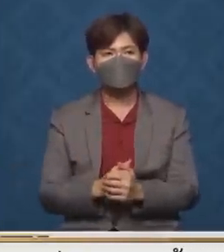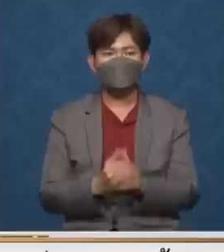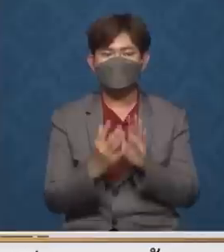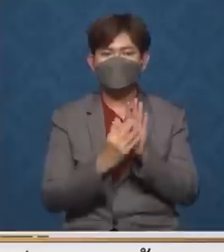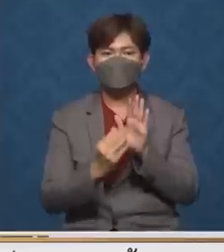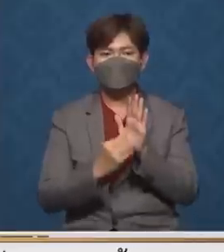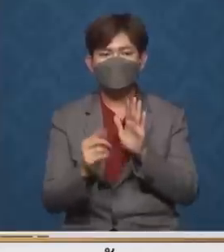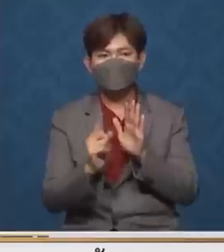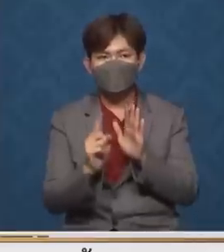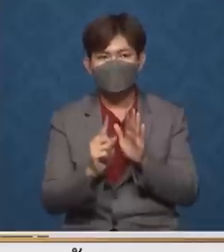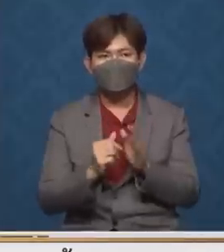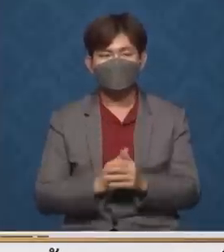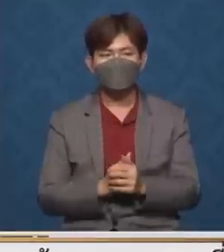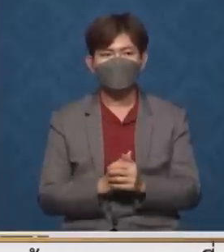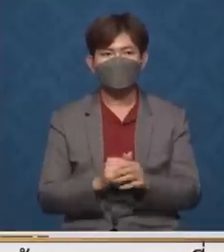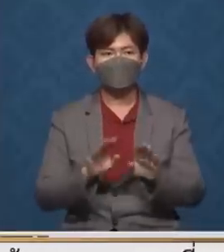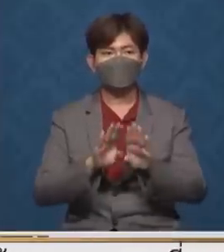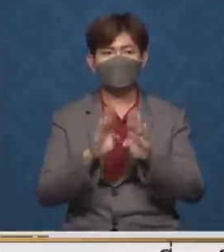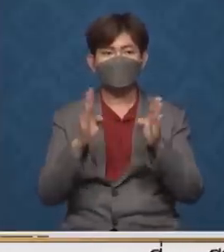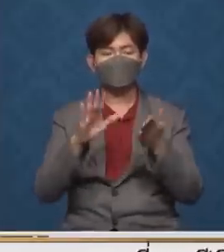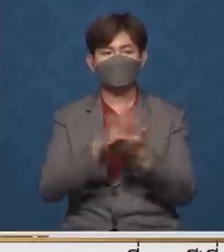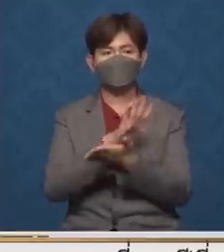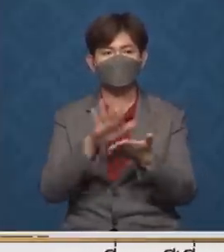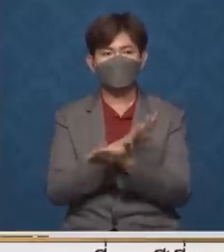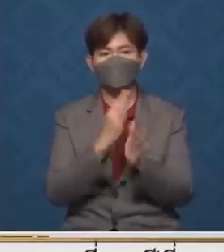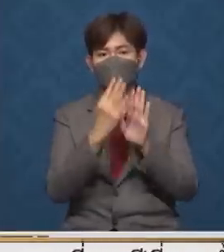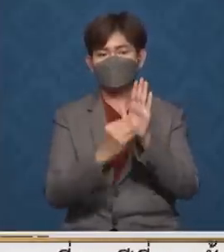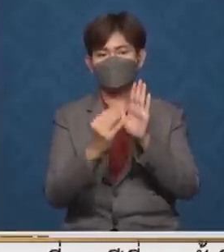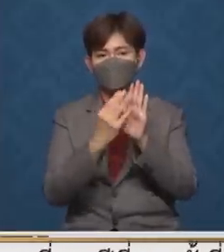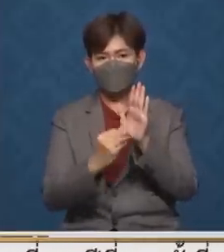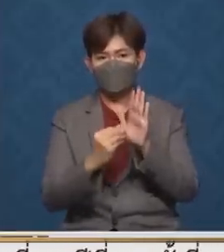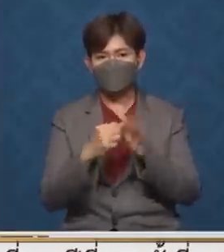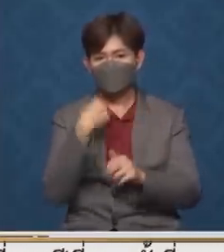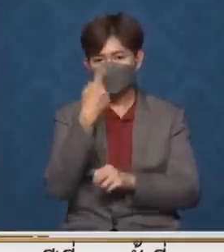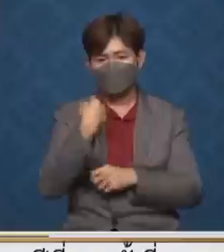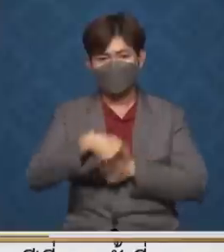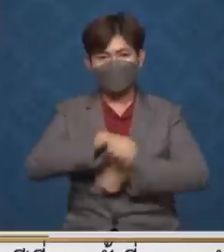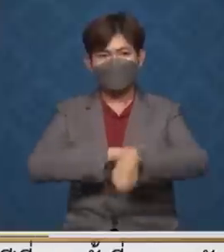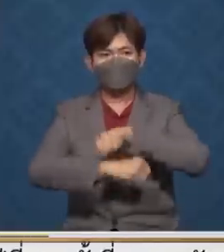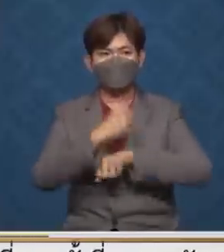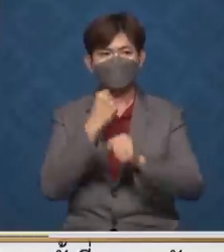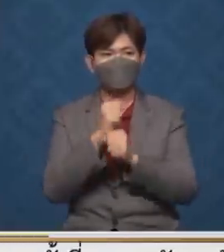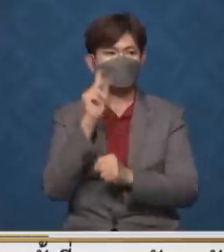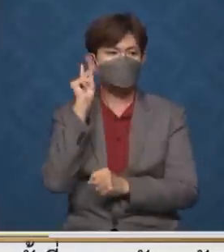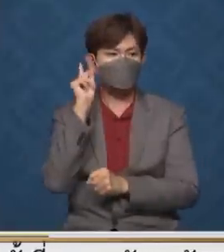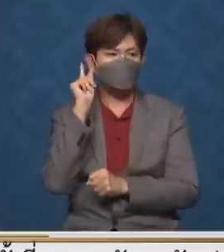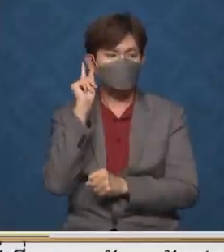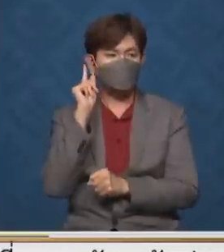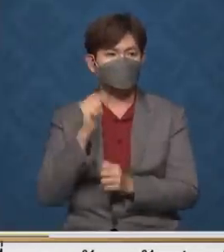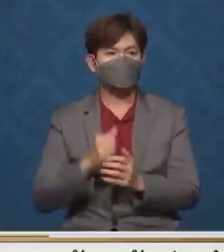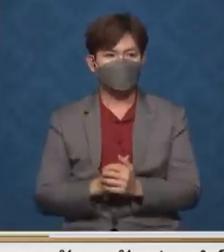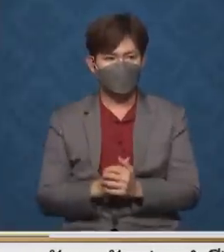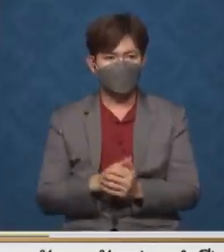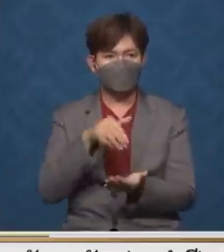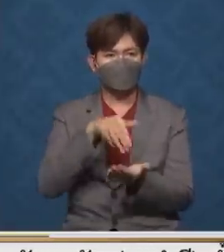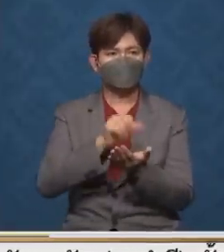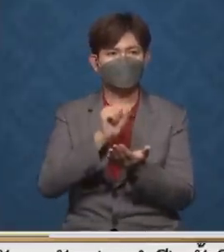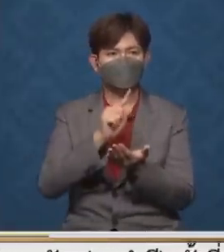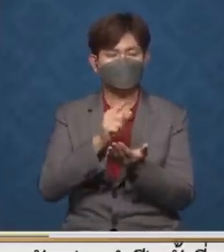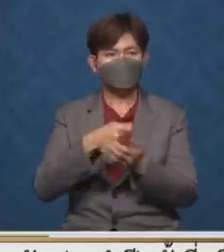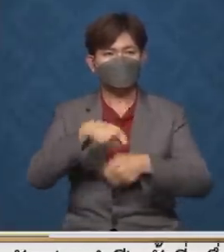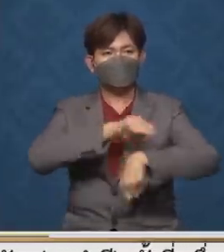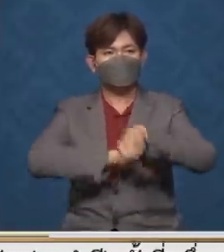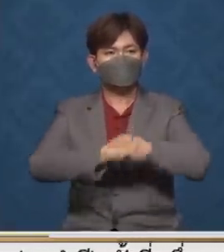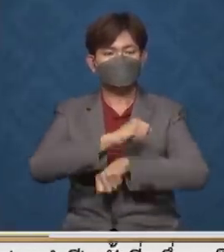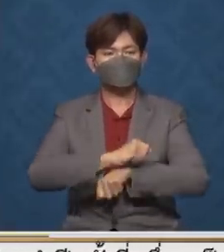รมกันยไผมจะเปิดเอกสารอบรมผู้ปฏิบัิการเข้าศูน์ปฏิบัติการกองทับภาค